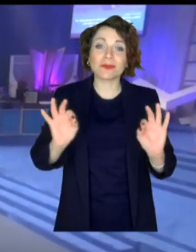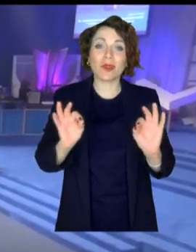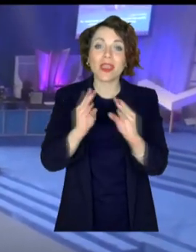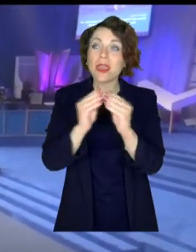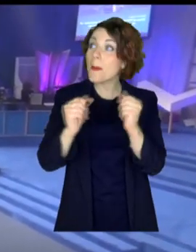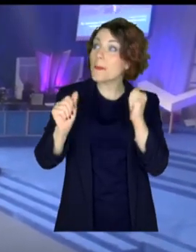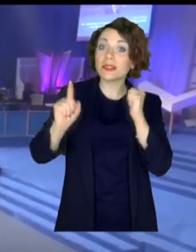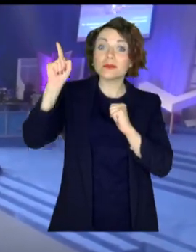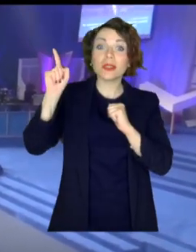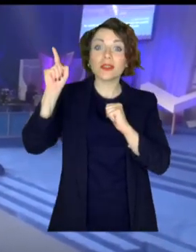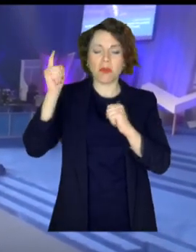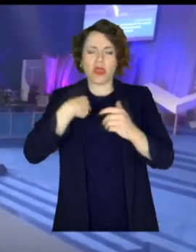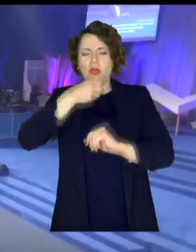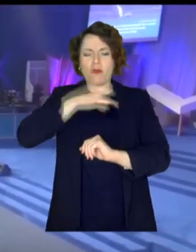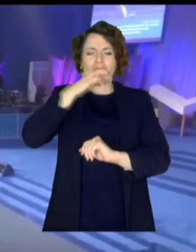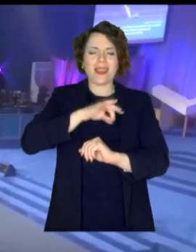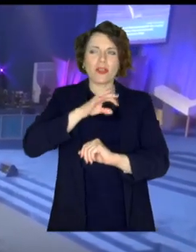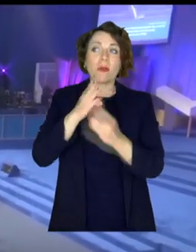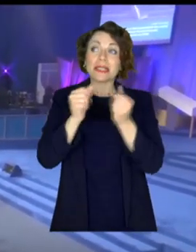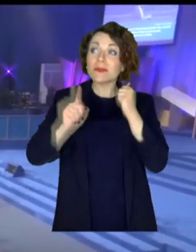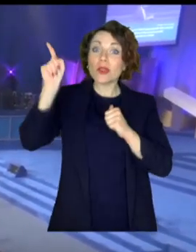arrivare a voi mentre sto ministrando?